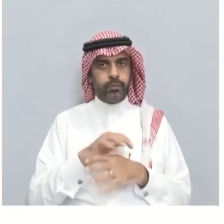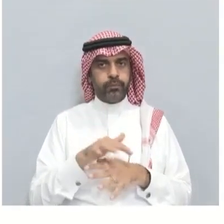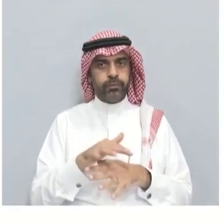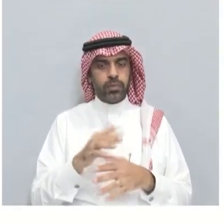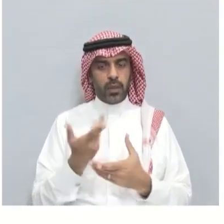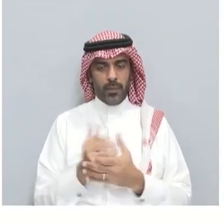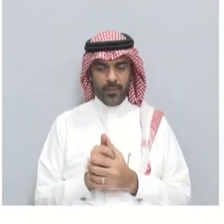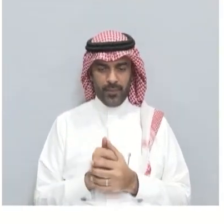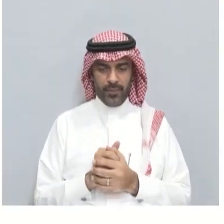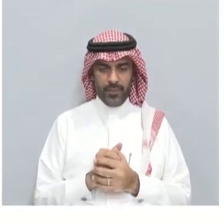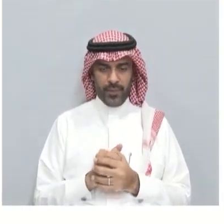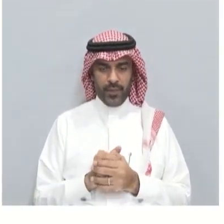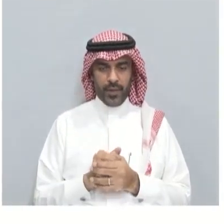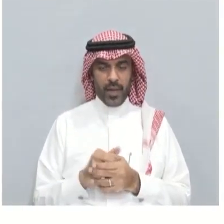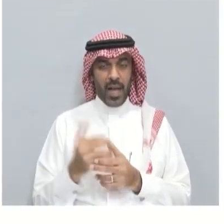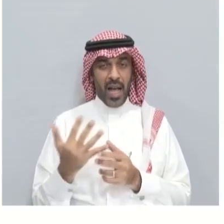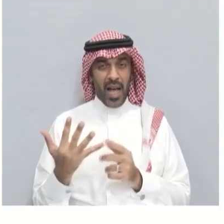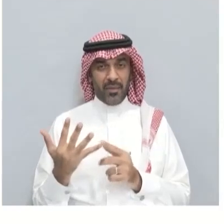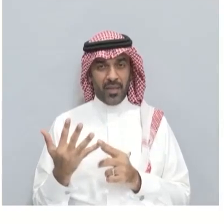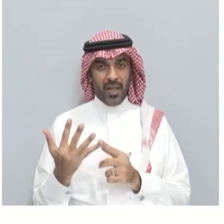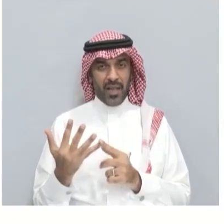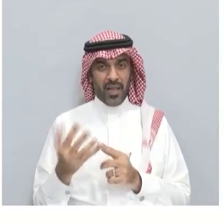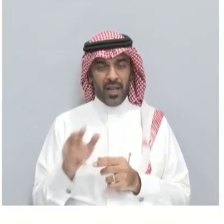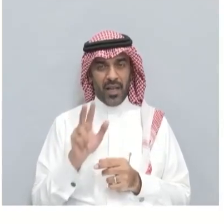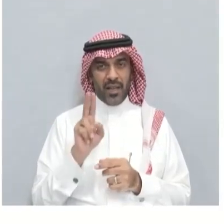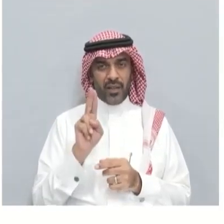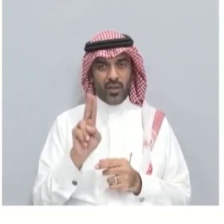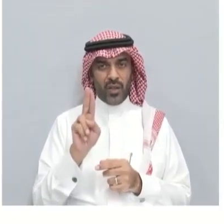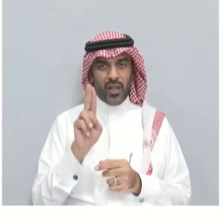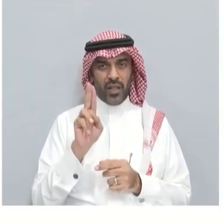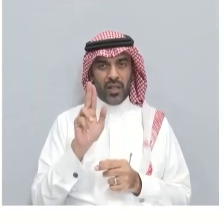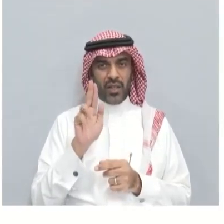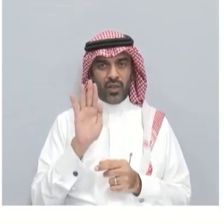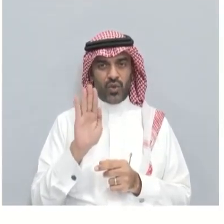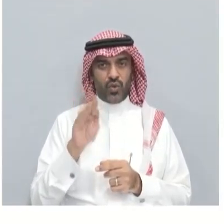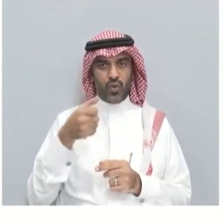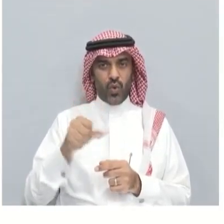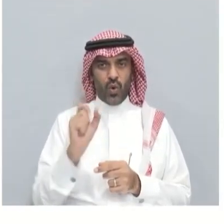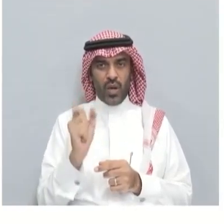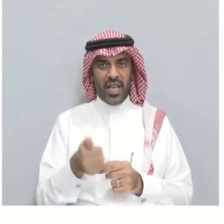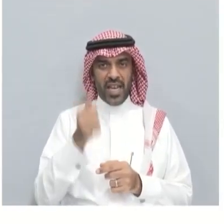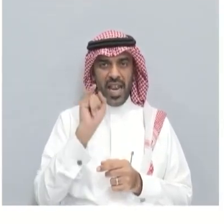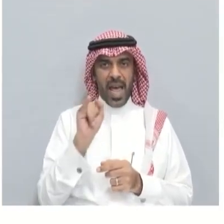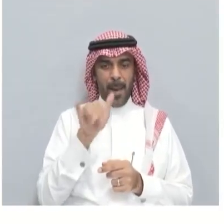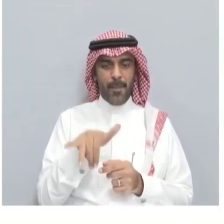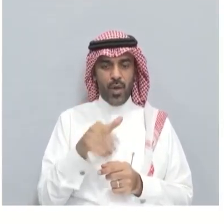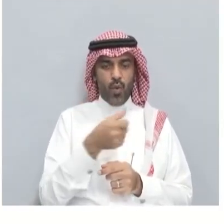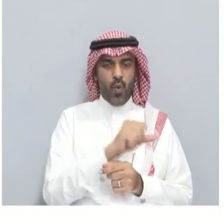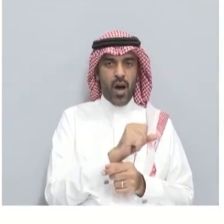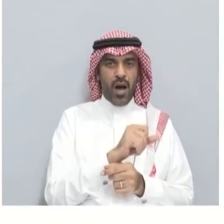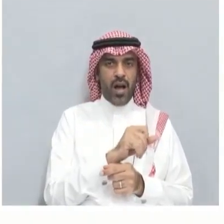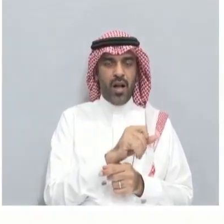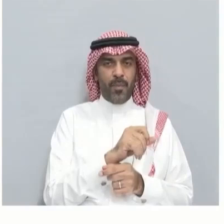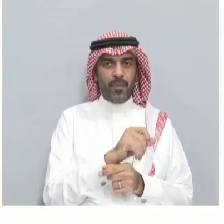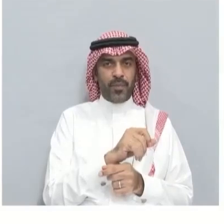التسونامي والموجات الزلزاليه تسنا من موجات بحريه او بينما الموجات الزلزاليه موجات